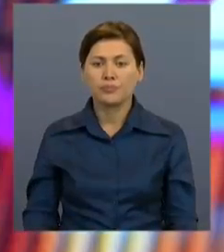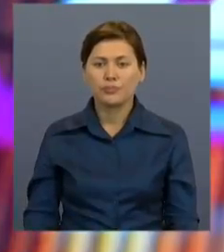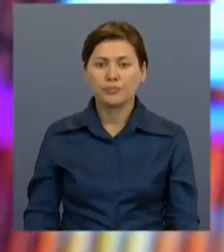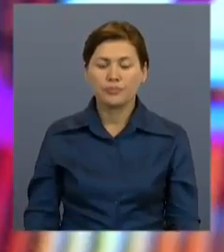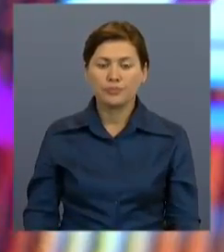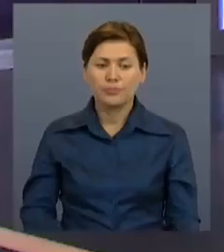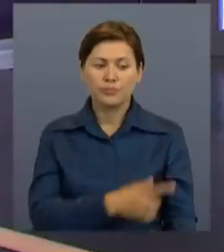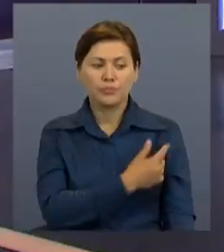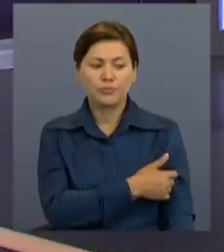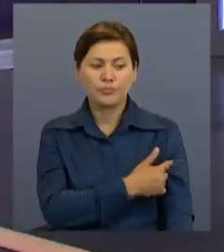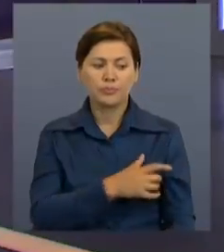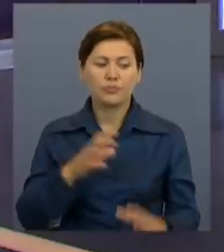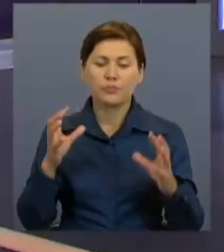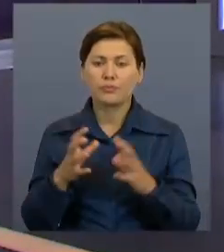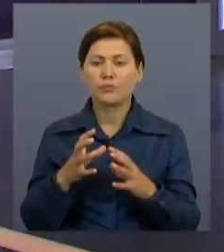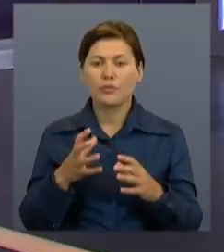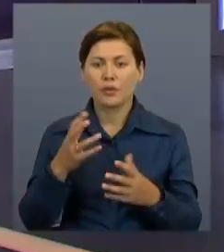Медициналық сақтандыру мәселесі